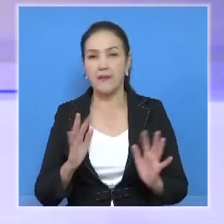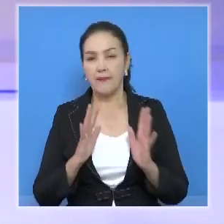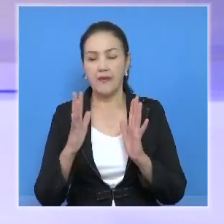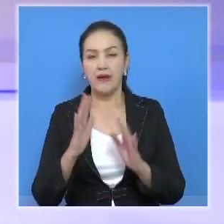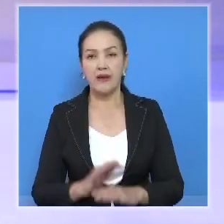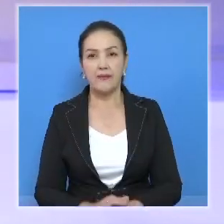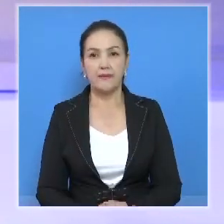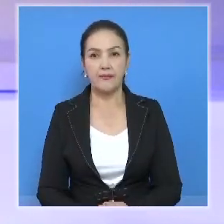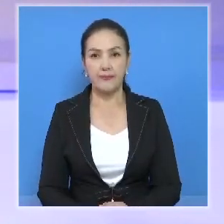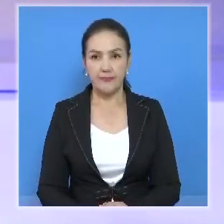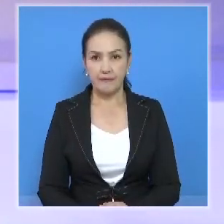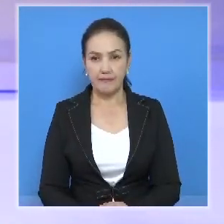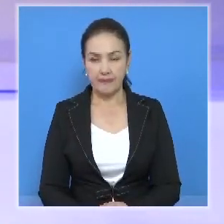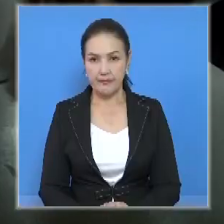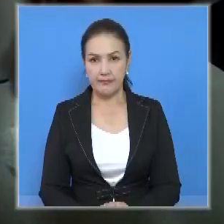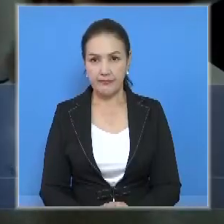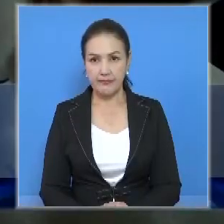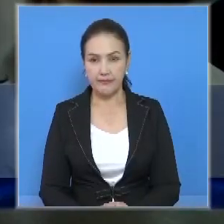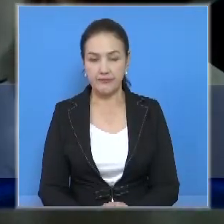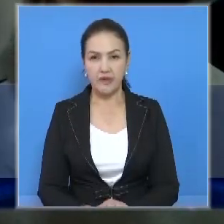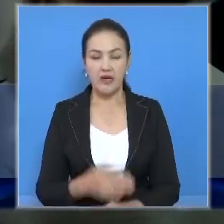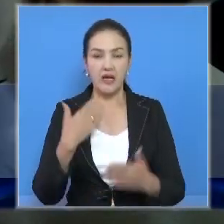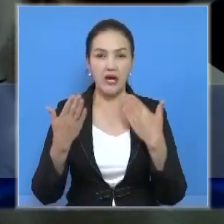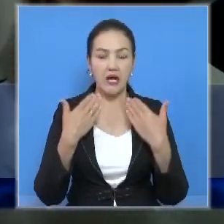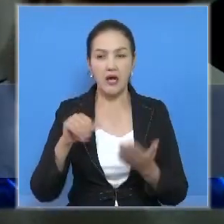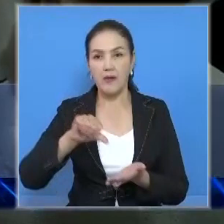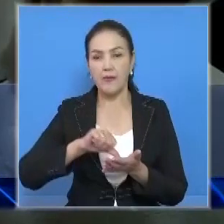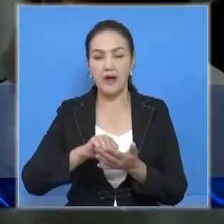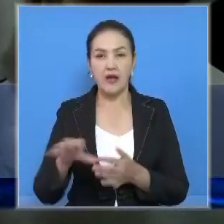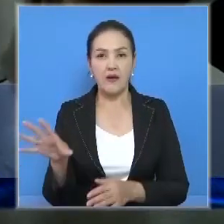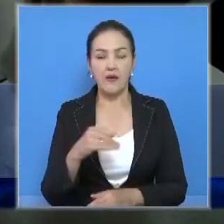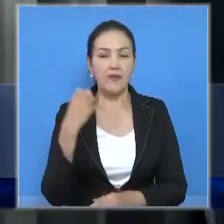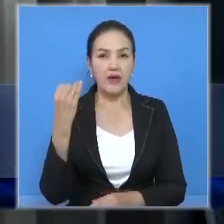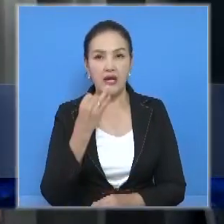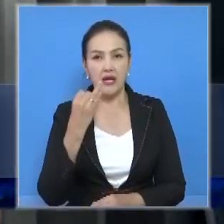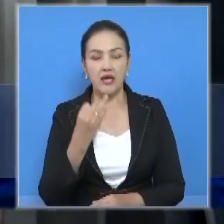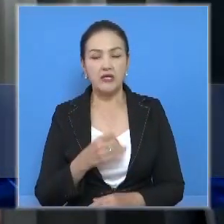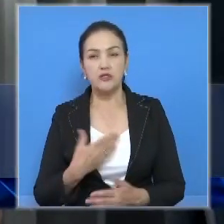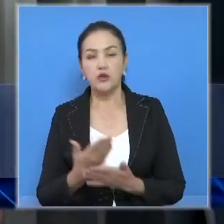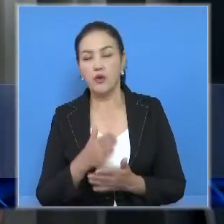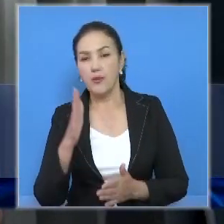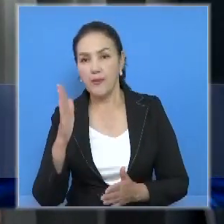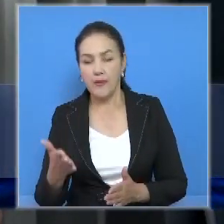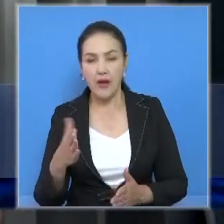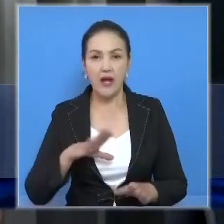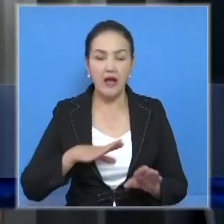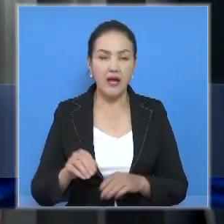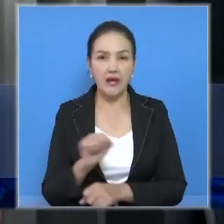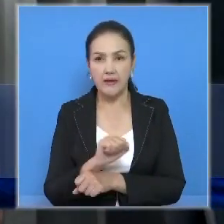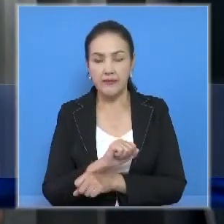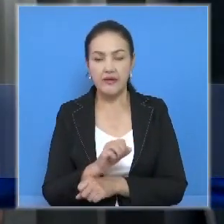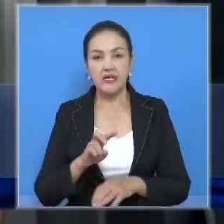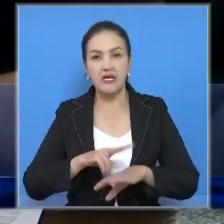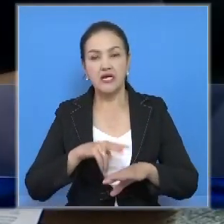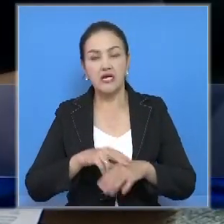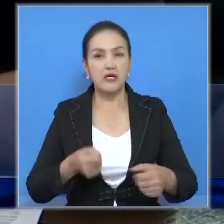Подробнее расскажет Зарина Утбанова. В разговоре принимали участие все заинтересованные стороны, в том числе представитель транспортной